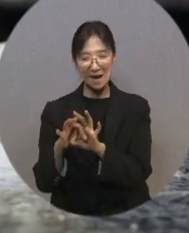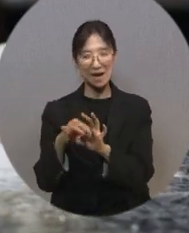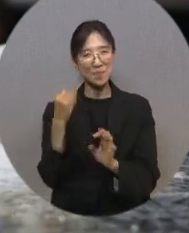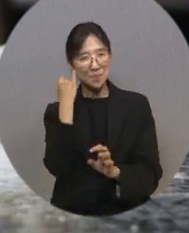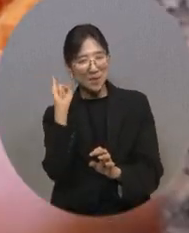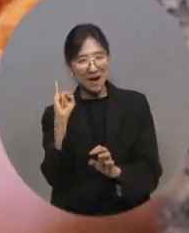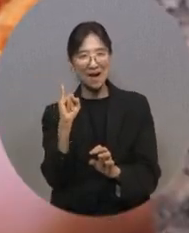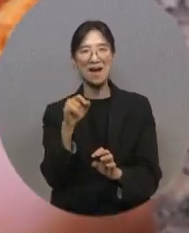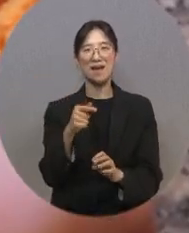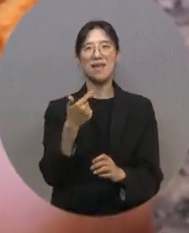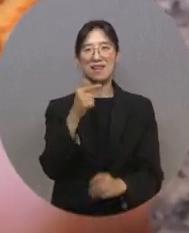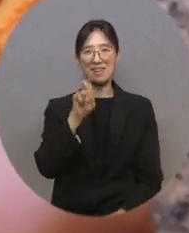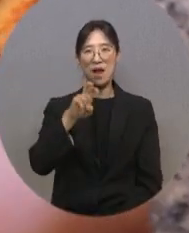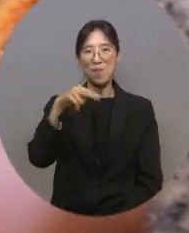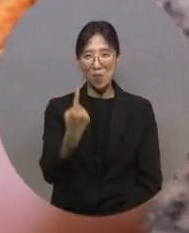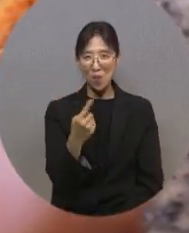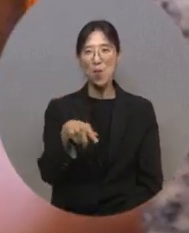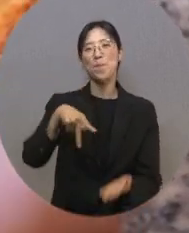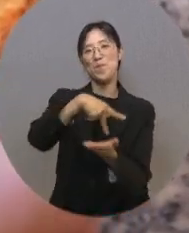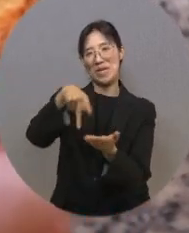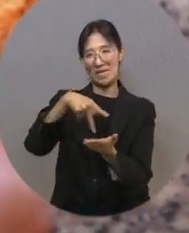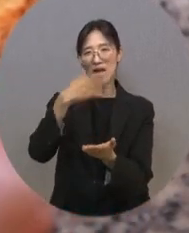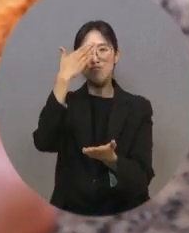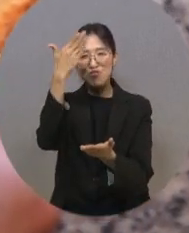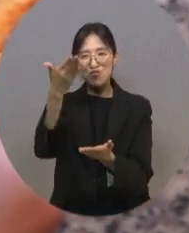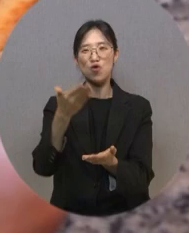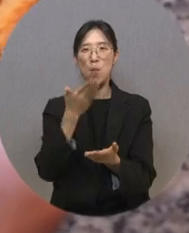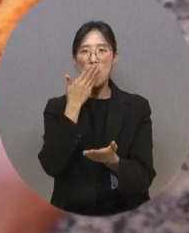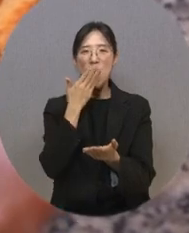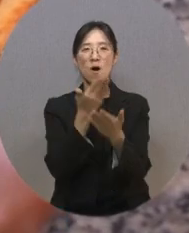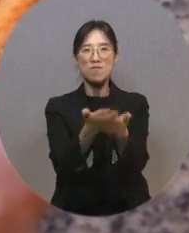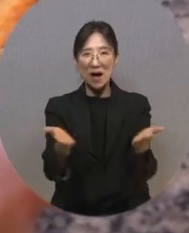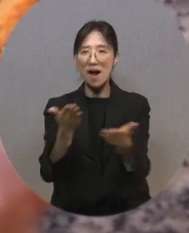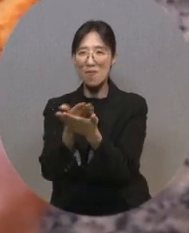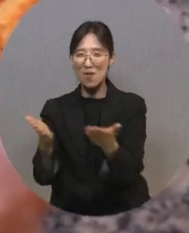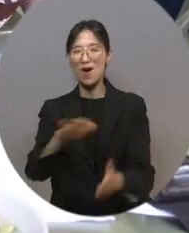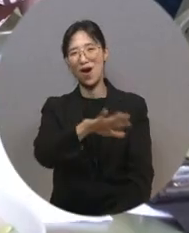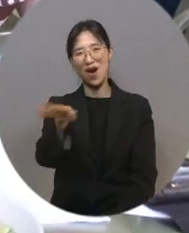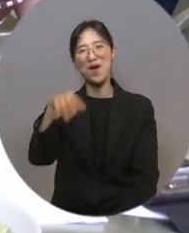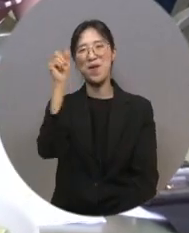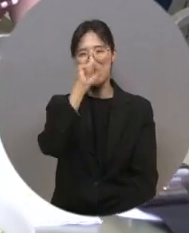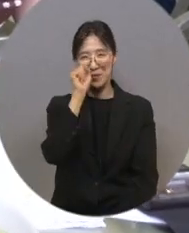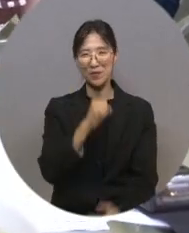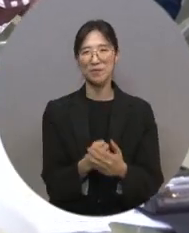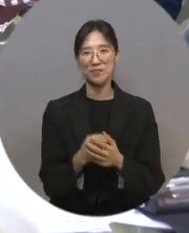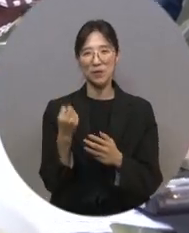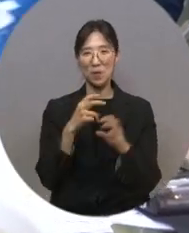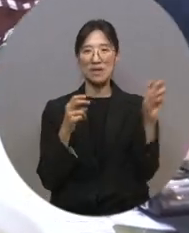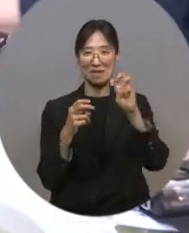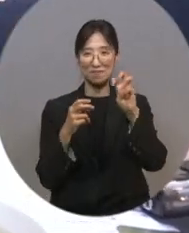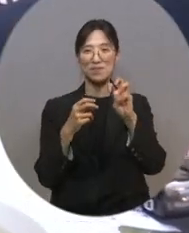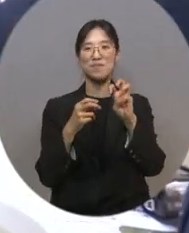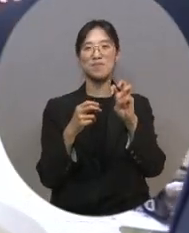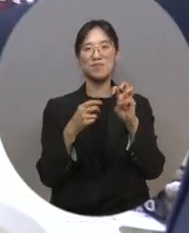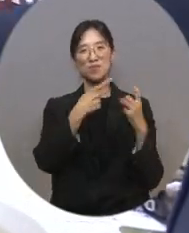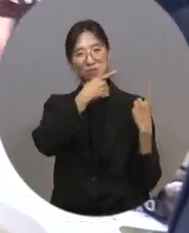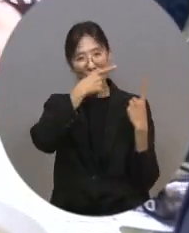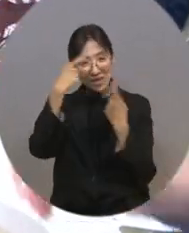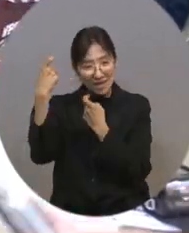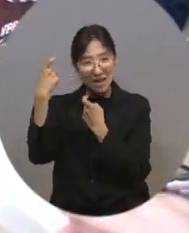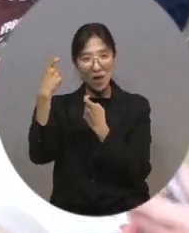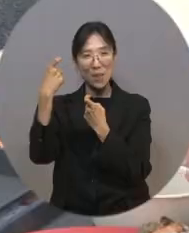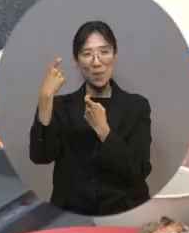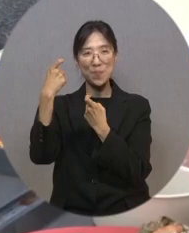개발한 남도유로 피자 무릇 시식은 관광객들의 큰 호응을 얻었습니다. 또한 30주년을 기념해 남도